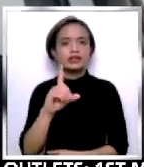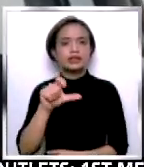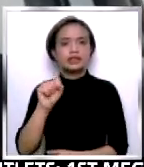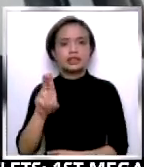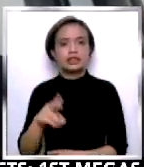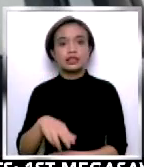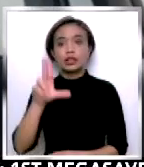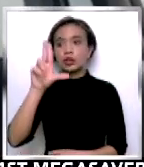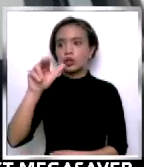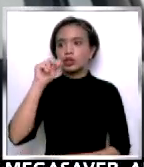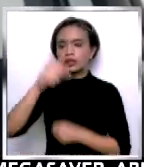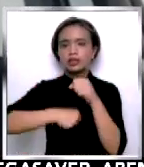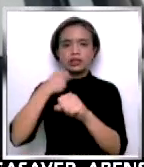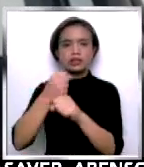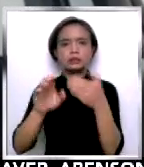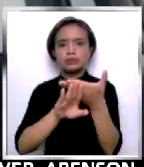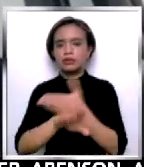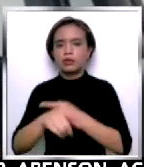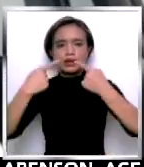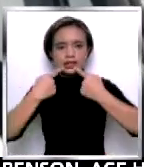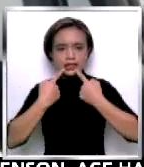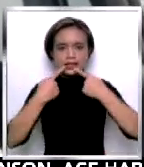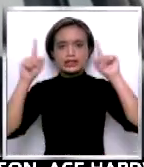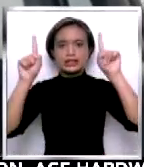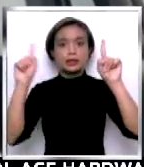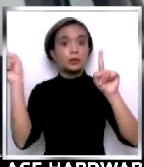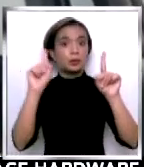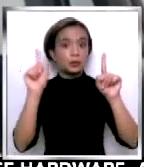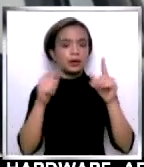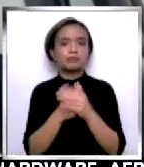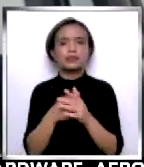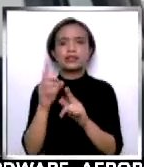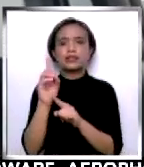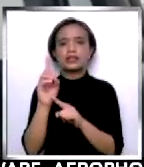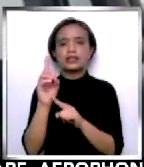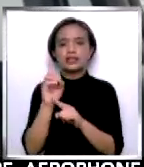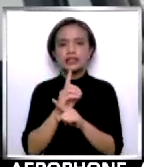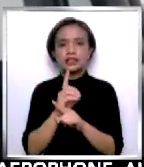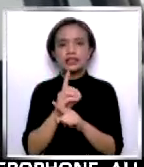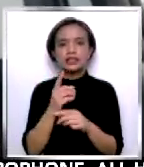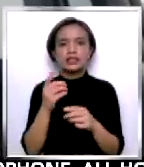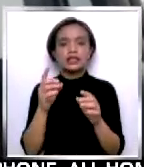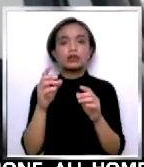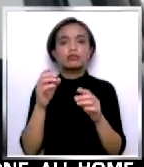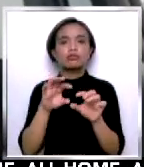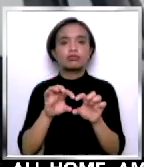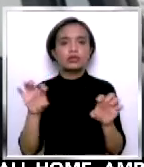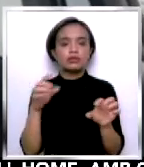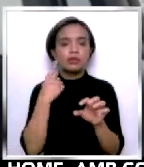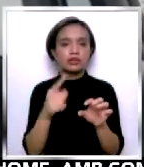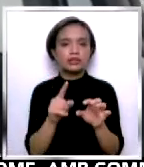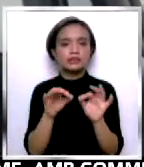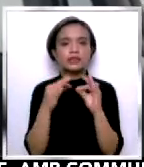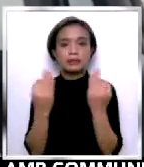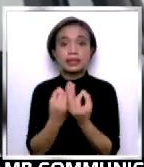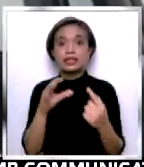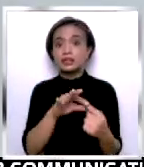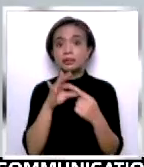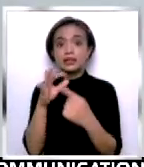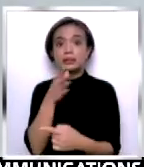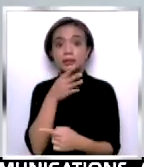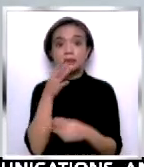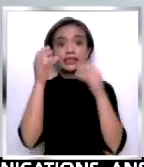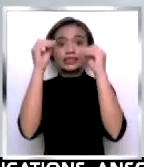13 years bago nakuha ni Juancho ang inaasam na degree na alay niya sa kanyang pamilya, lalo na sa kanyang ina na isang